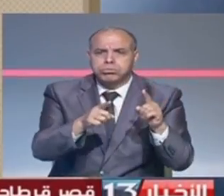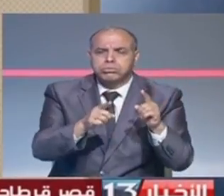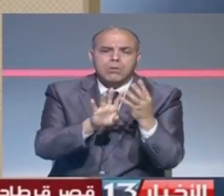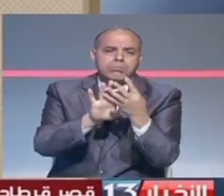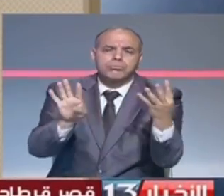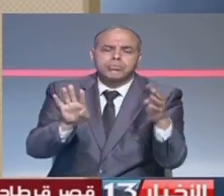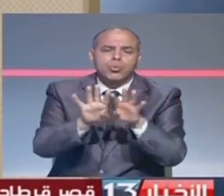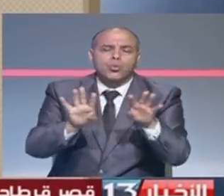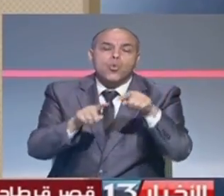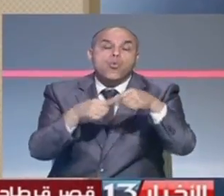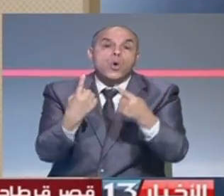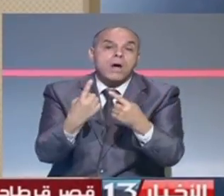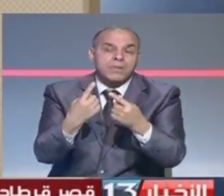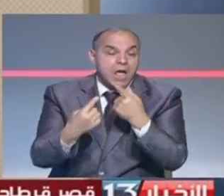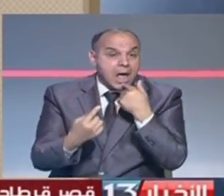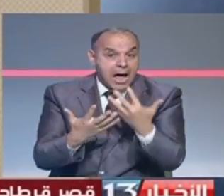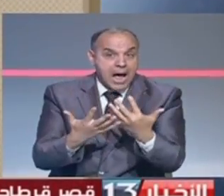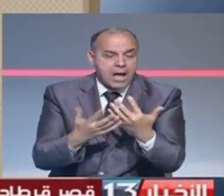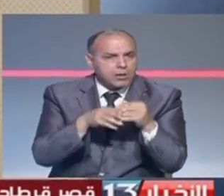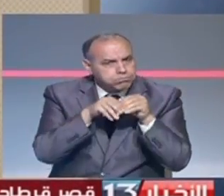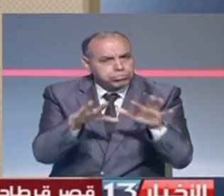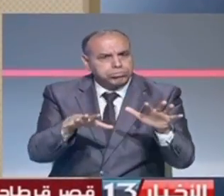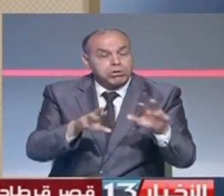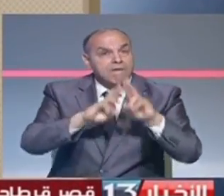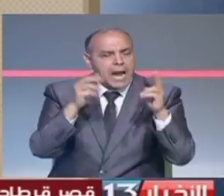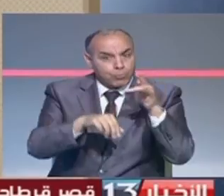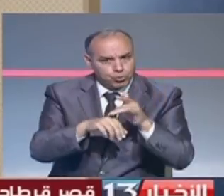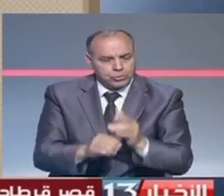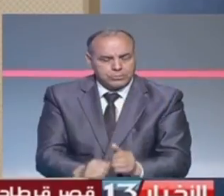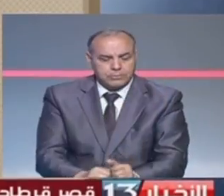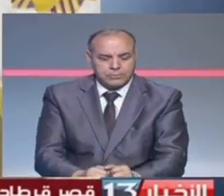الاولى هذه الجائحه العالميه